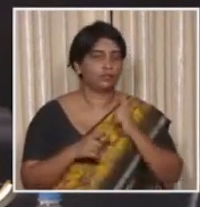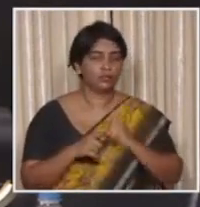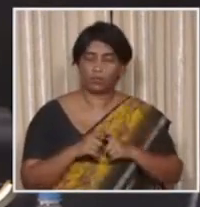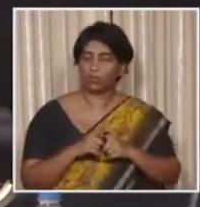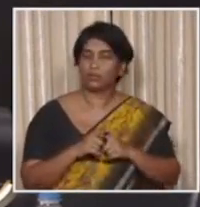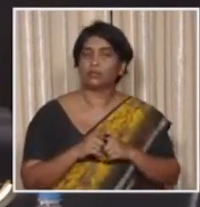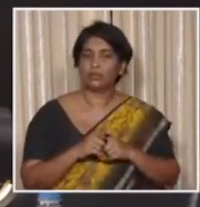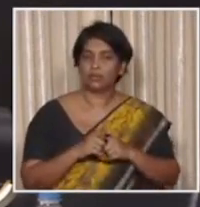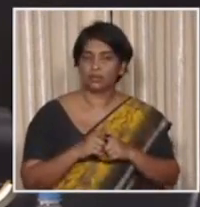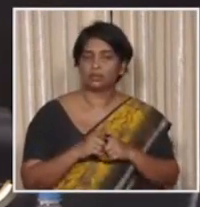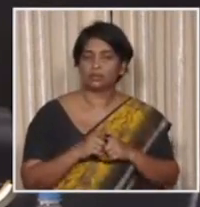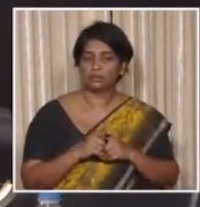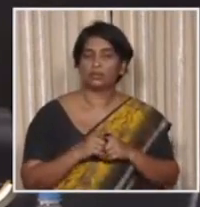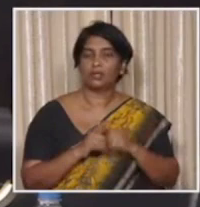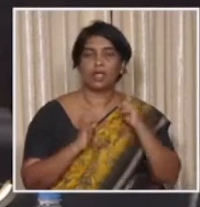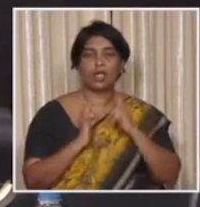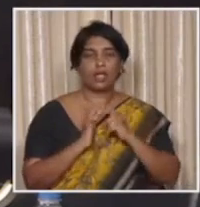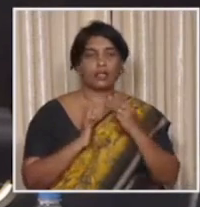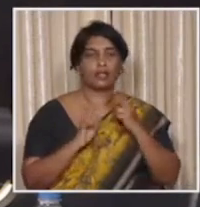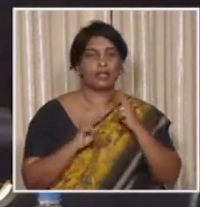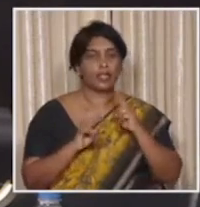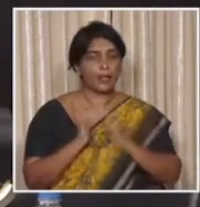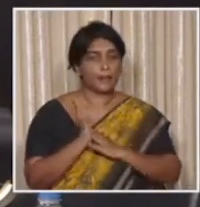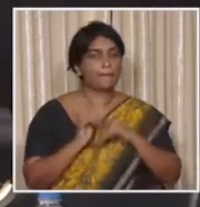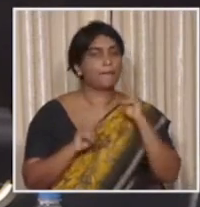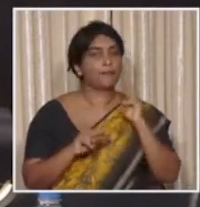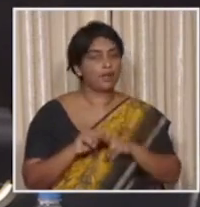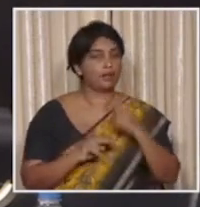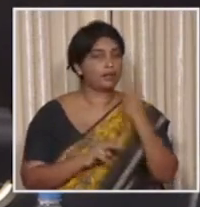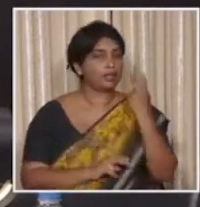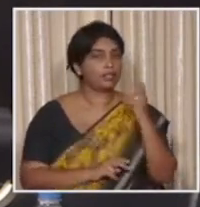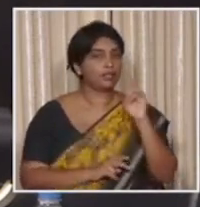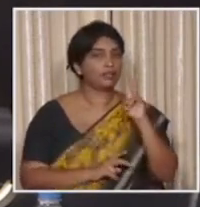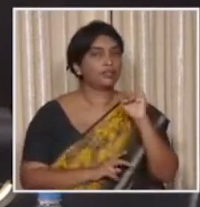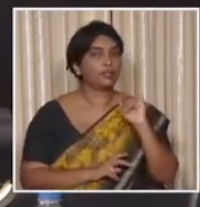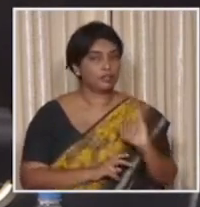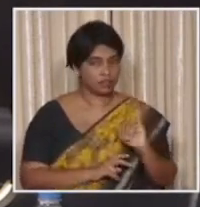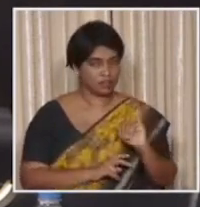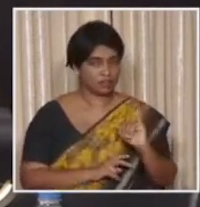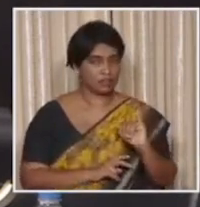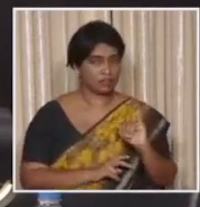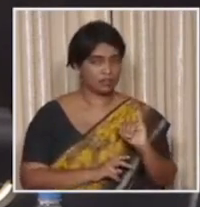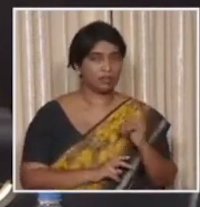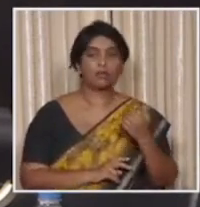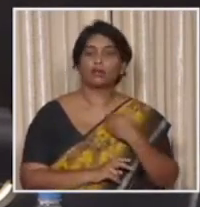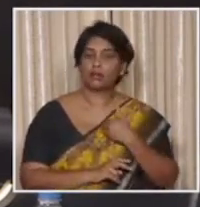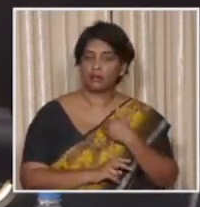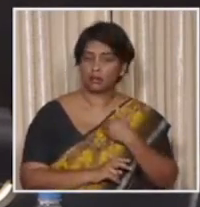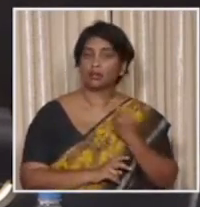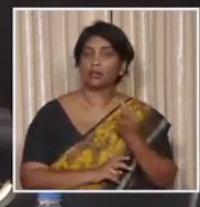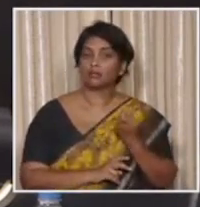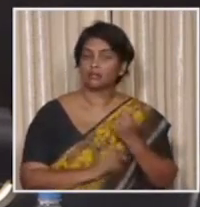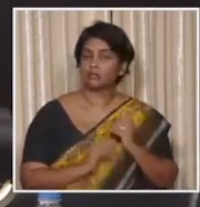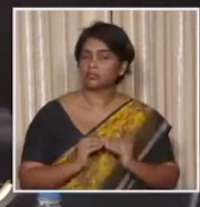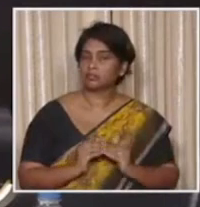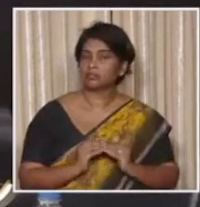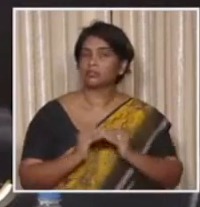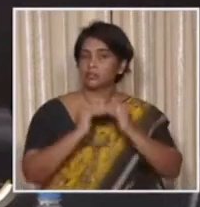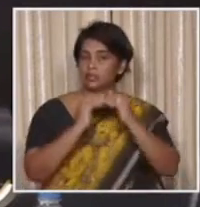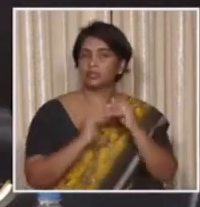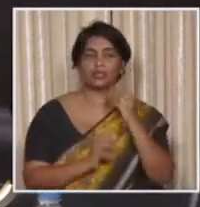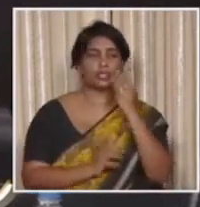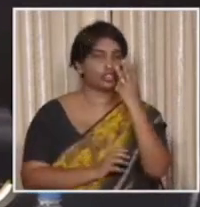හැටියට IMF එක කියලා තියෙන විදිහට 2026 වෙනකොටත් අපේ ආර්ථික වර්ධනය වේගය